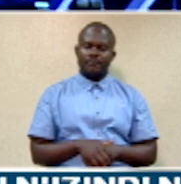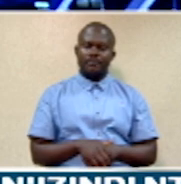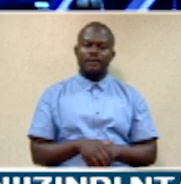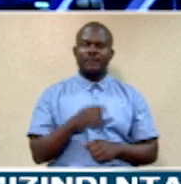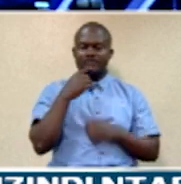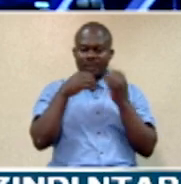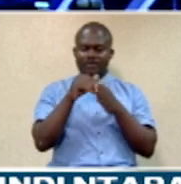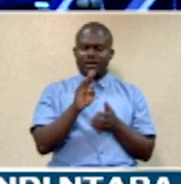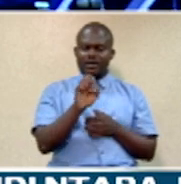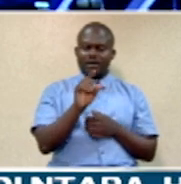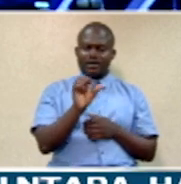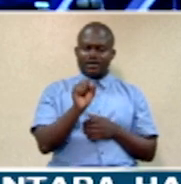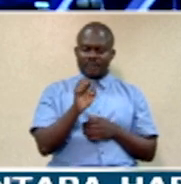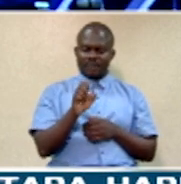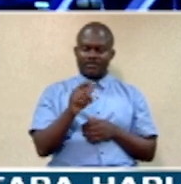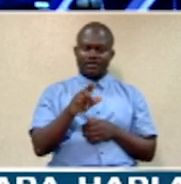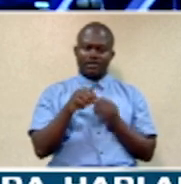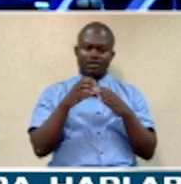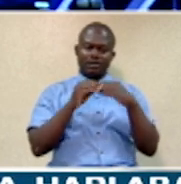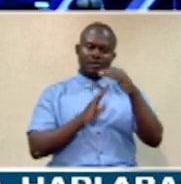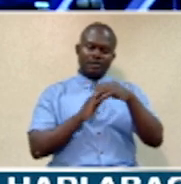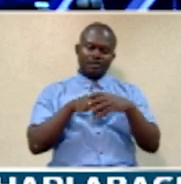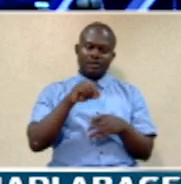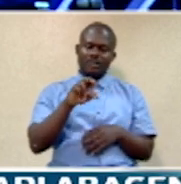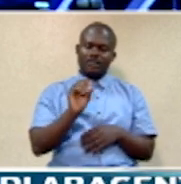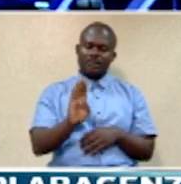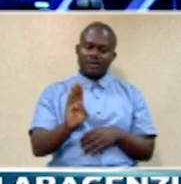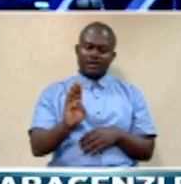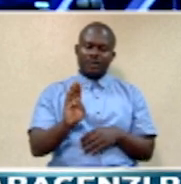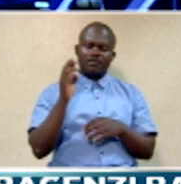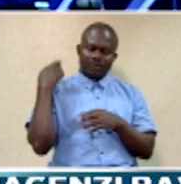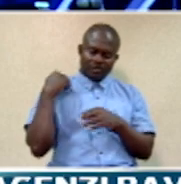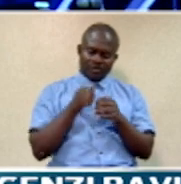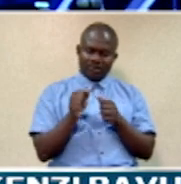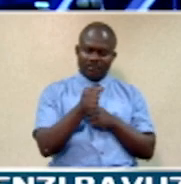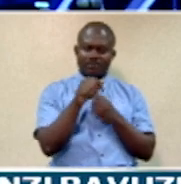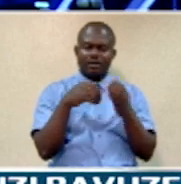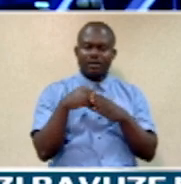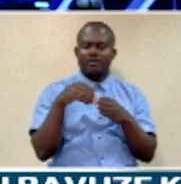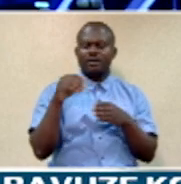akaba rero yari Berize Kariza umuyobozi mukuru mu kigo cy'igihugu gishinzwe iterambere RDB ushinzwe ubukerarugendo n'amaparike